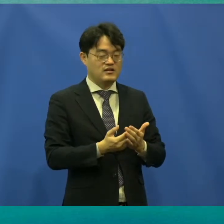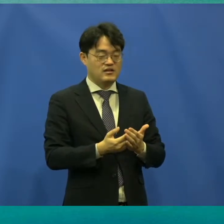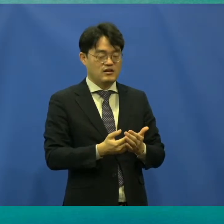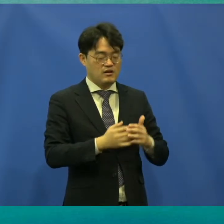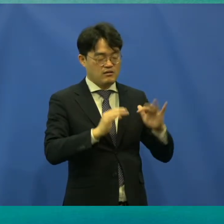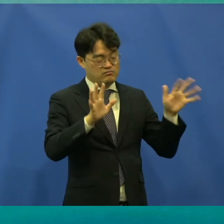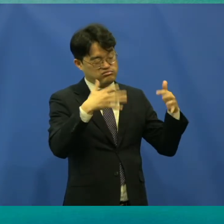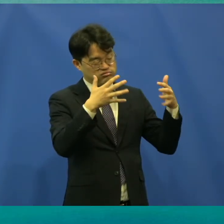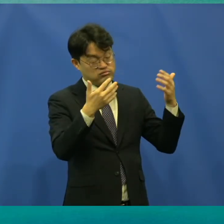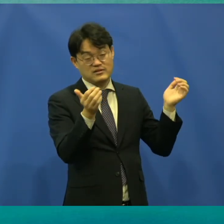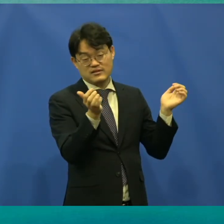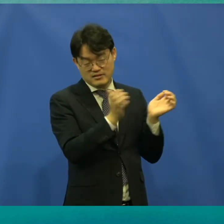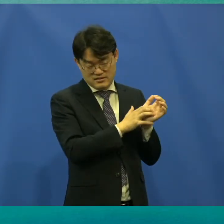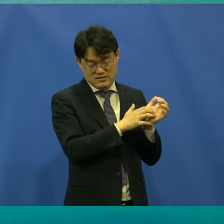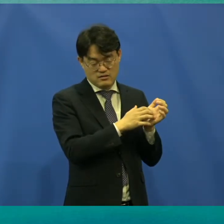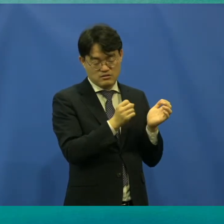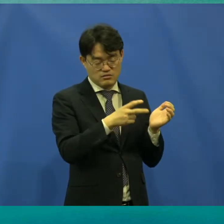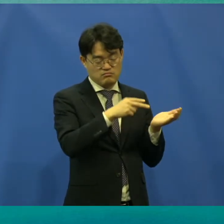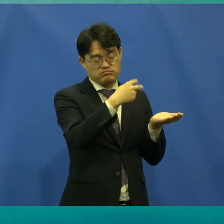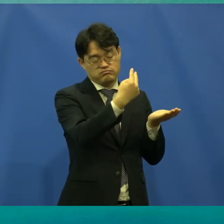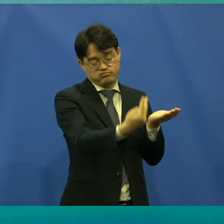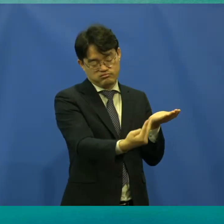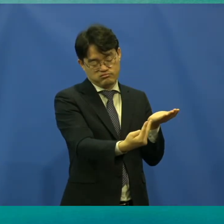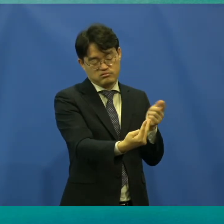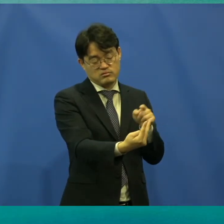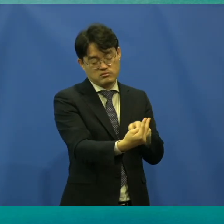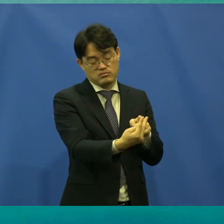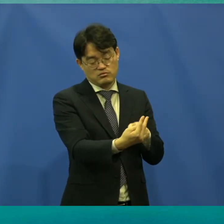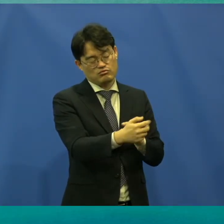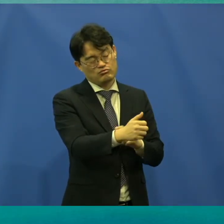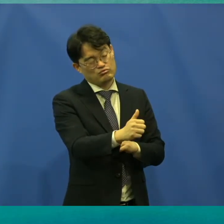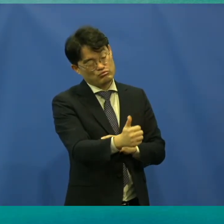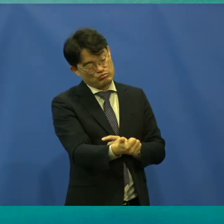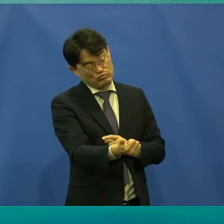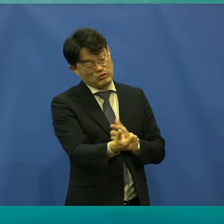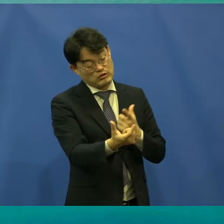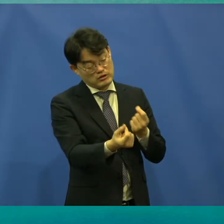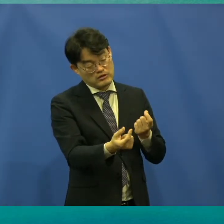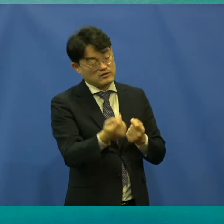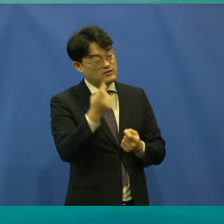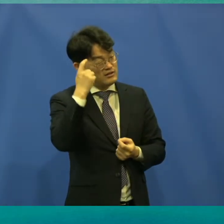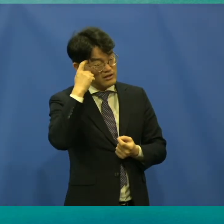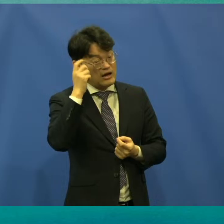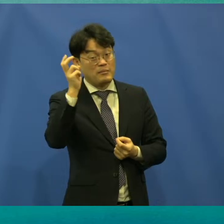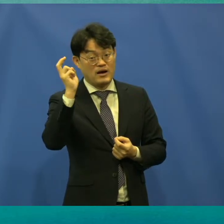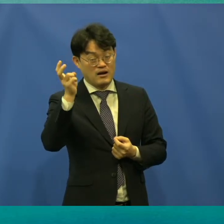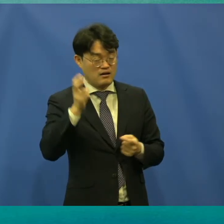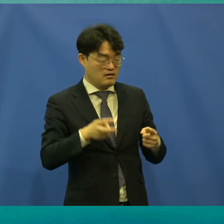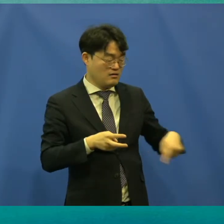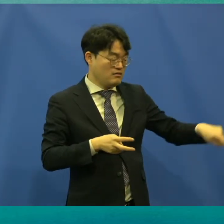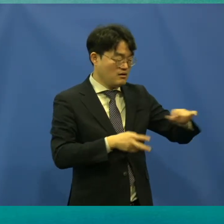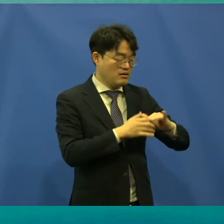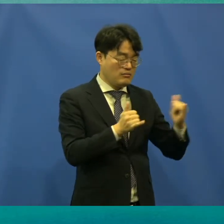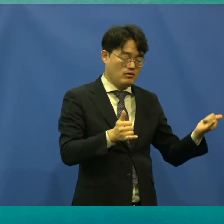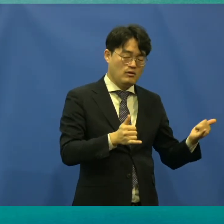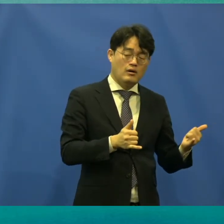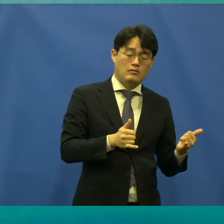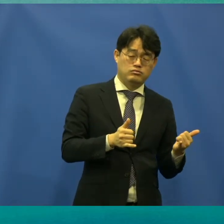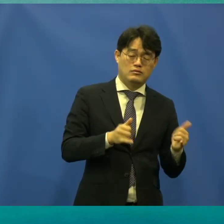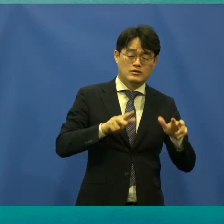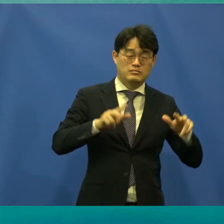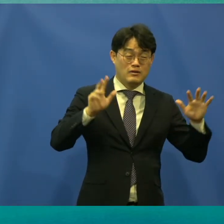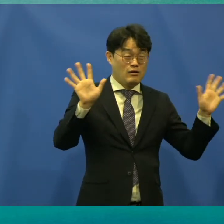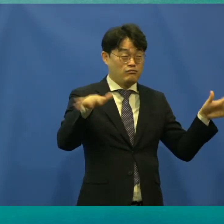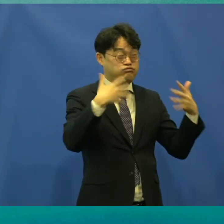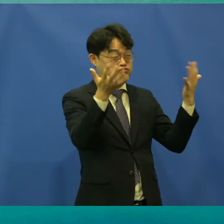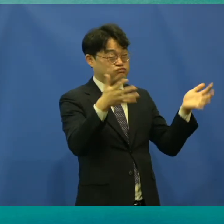아마 그것은 요나를 바다에 던진 사람들도 그렇게 생각했을 것입니다. 요나는 이제 끝났다. 또